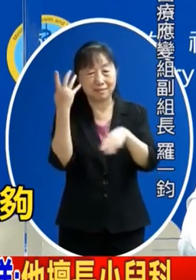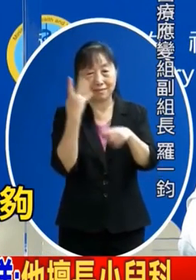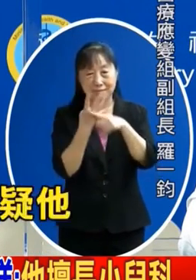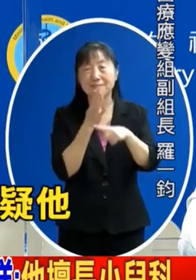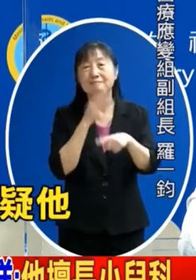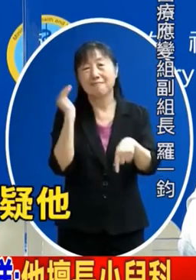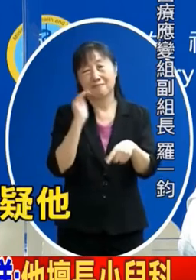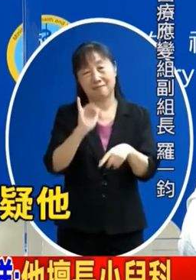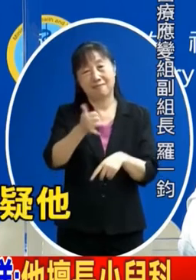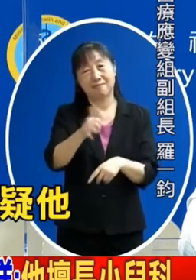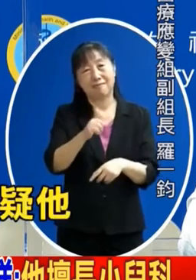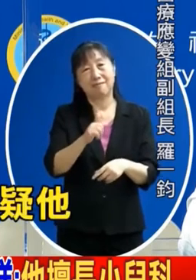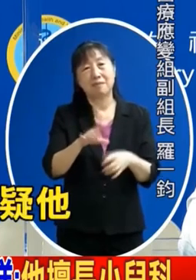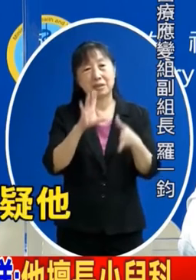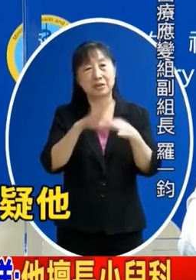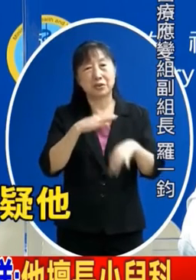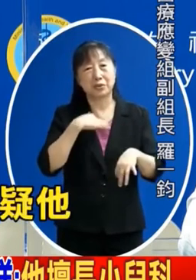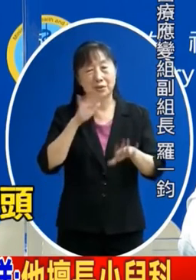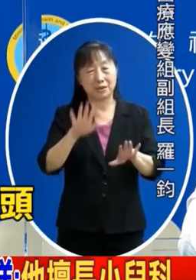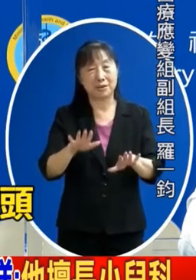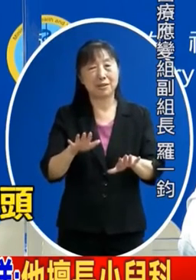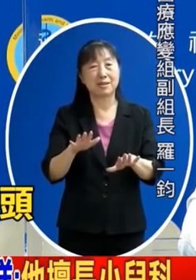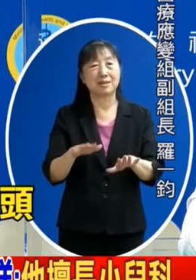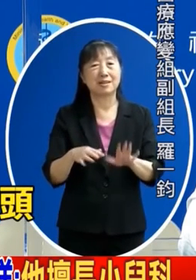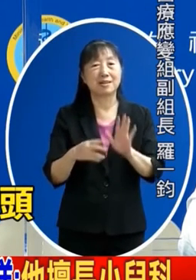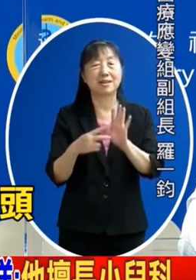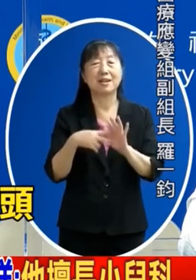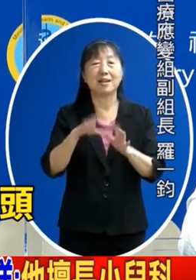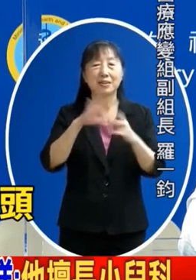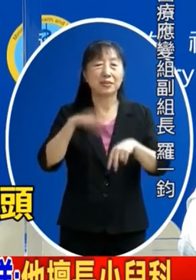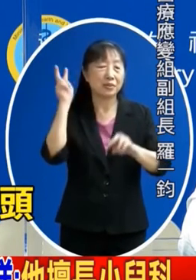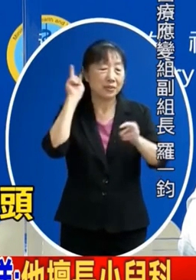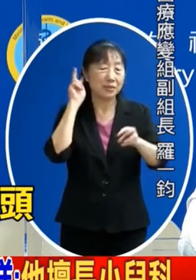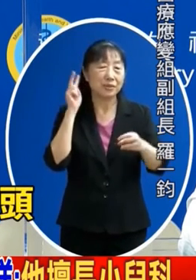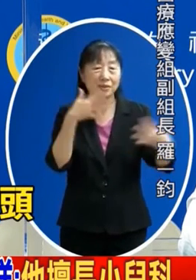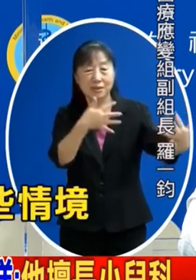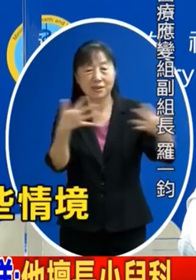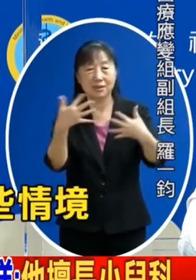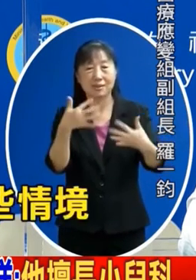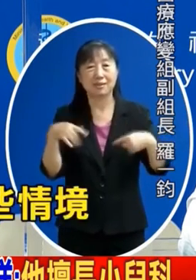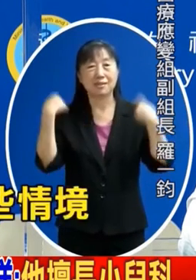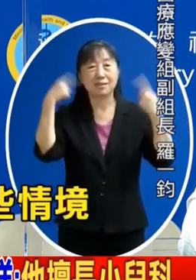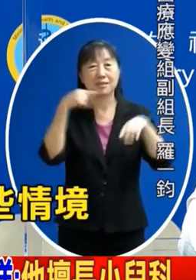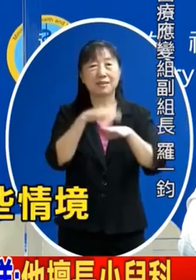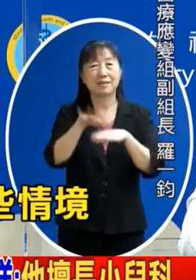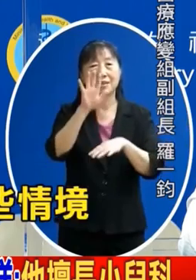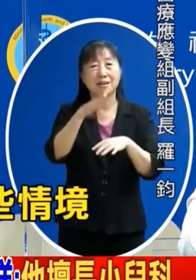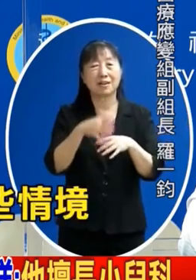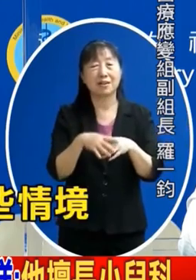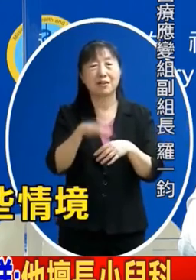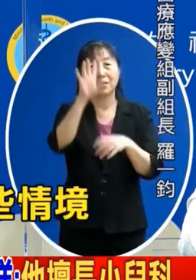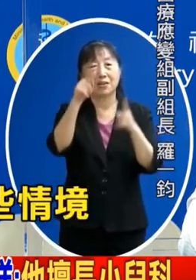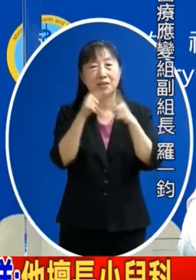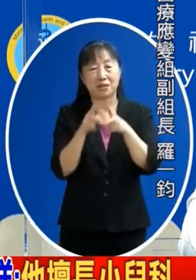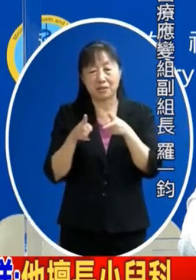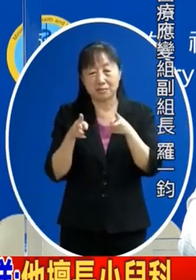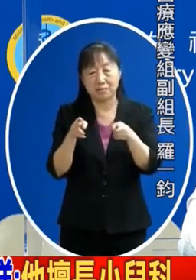非常够，我们没有在这边要特别去质疑他，但是在广播电台的对话里头，常都会有一些上下文的一些情境。